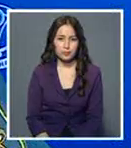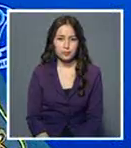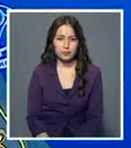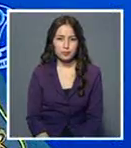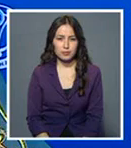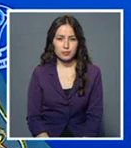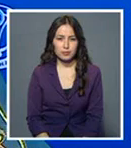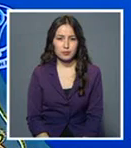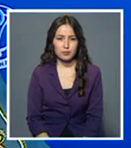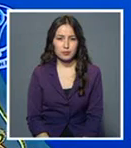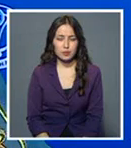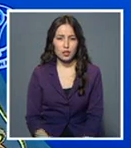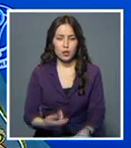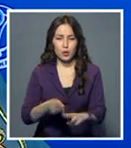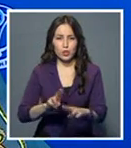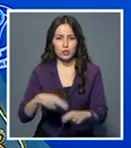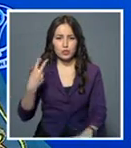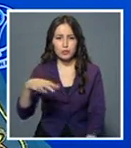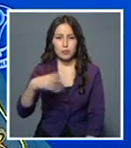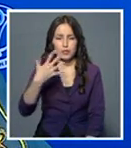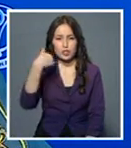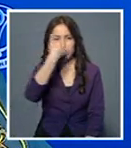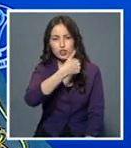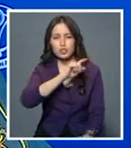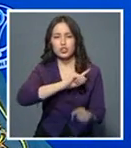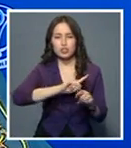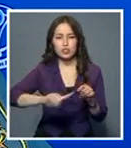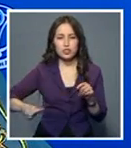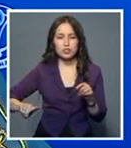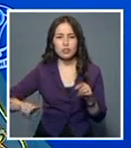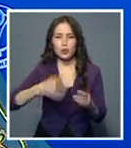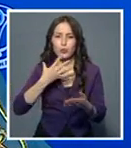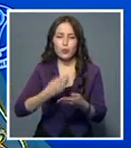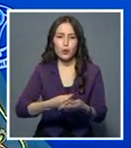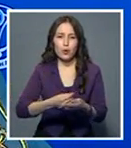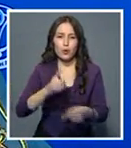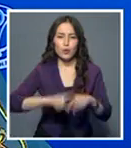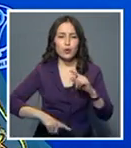Осы 25 жылдың ішінде осындай өз отанымызды қорғай алатын,